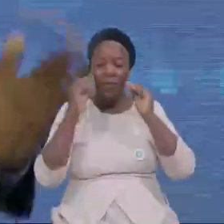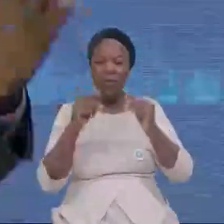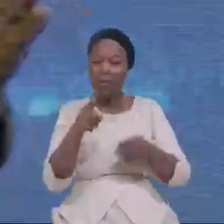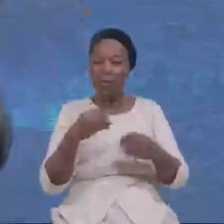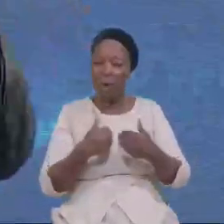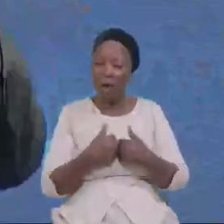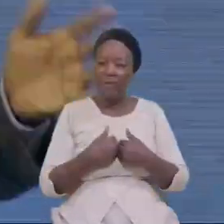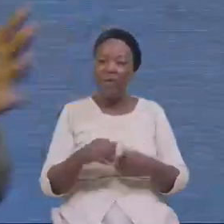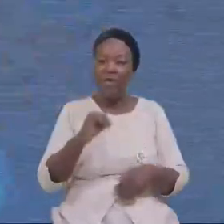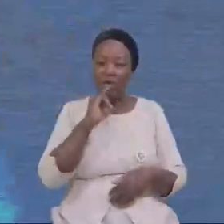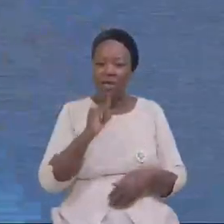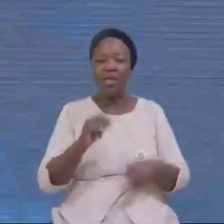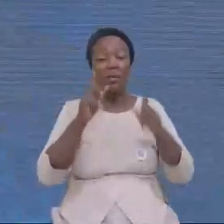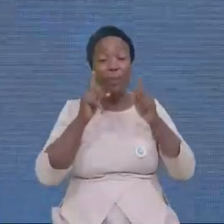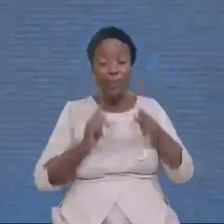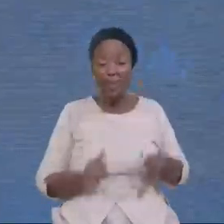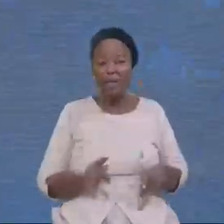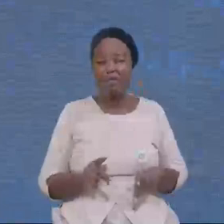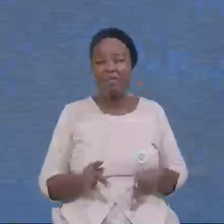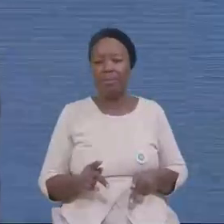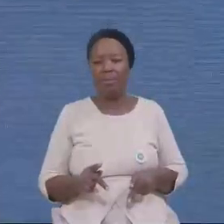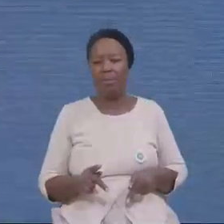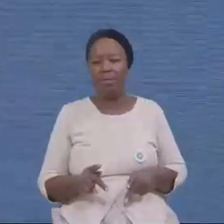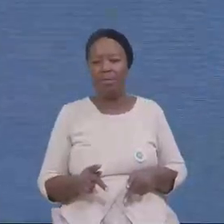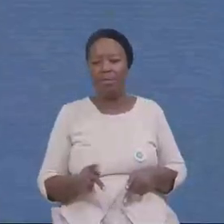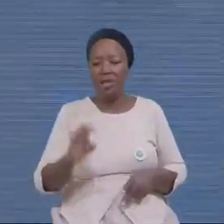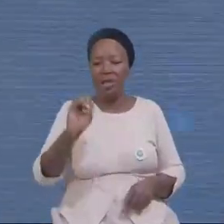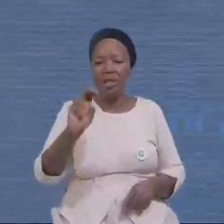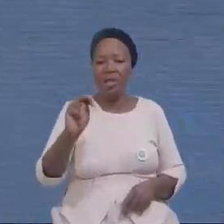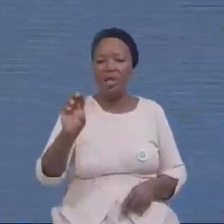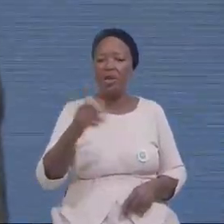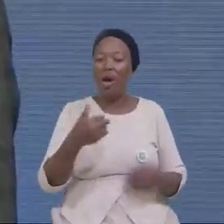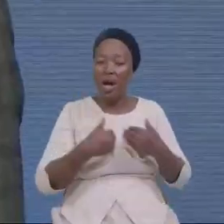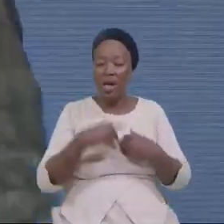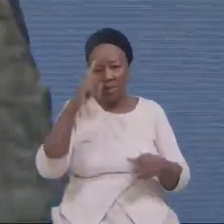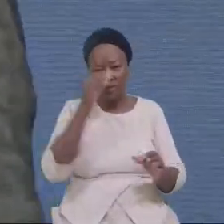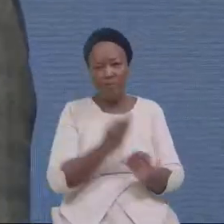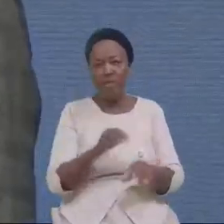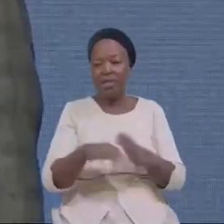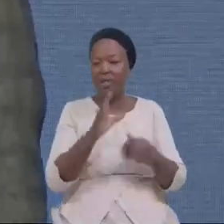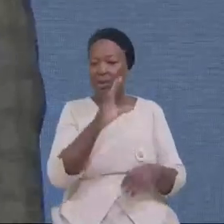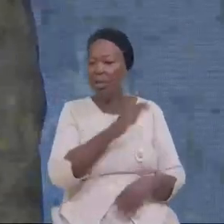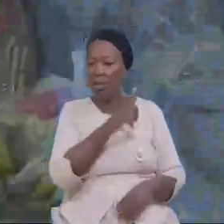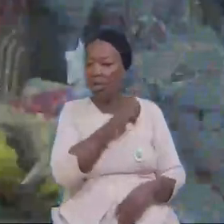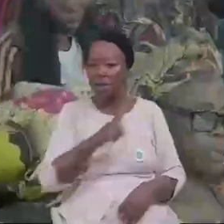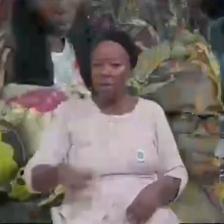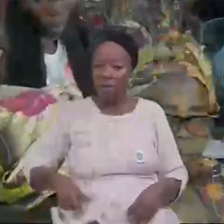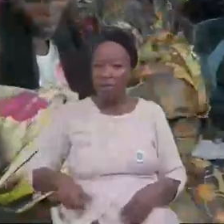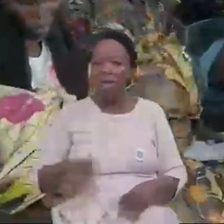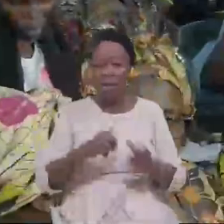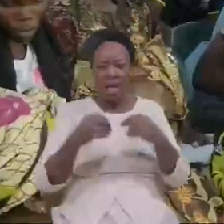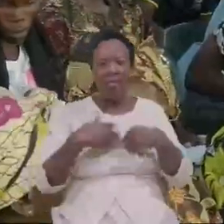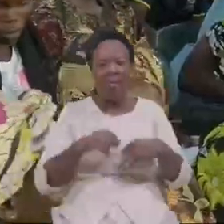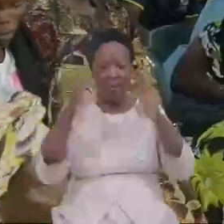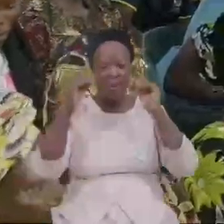as, est personnelle. Enoch avait la foi en Dieu. Il avait une expérience personnelle.